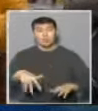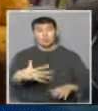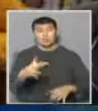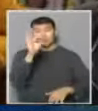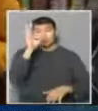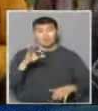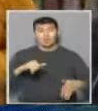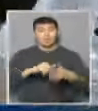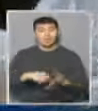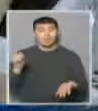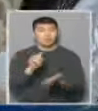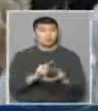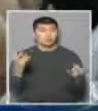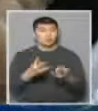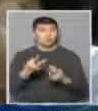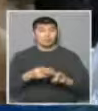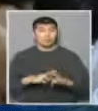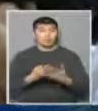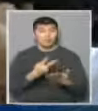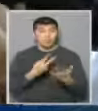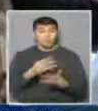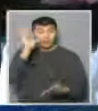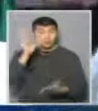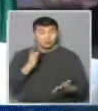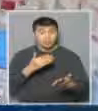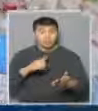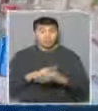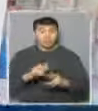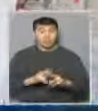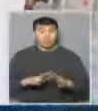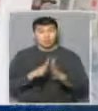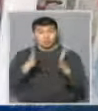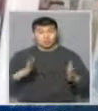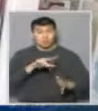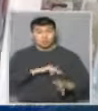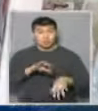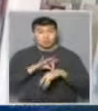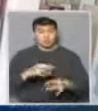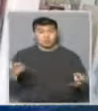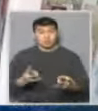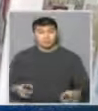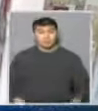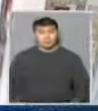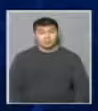35%-ға жеткізу міндетін қойды. Аталған көрсеткіштерге қол жеткізу үшін ауқымды жұмыстар жүргізіліп жатыр.